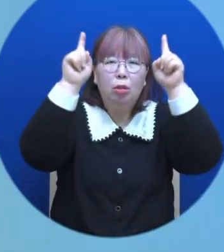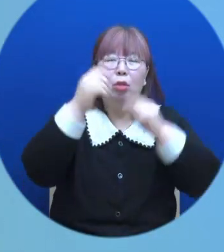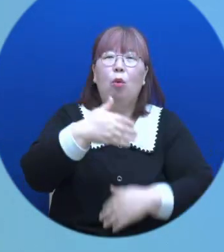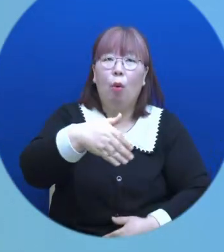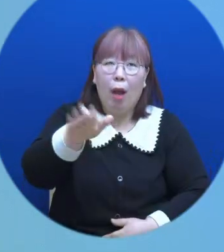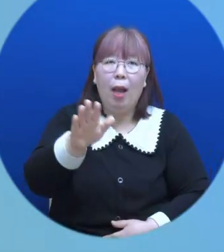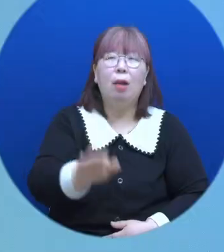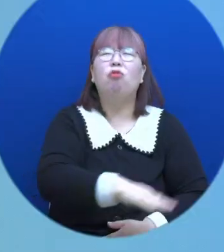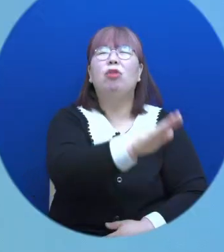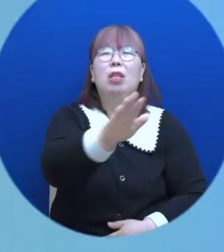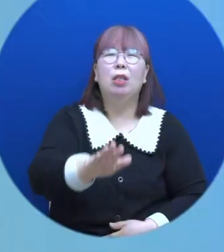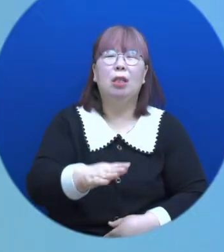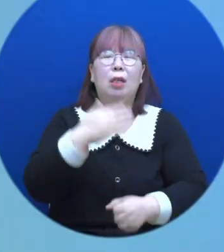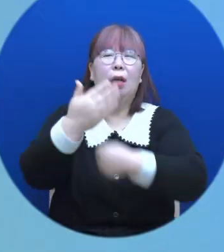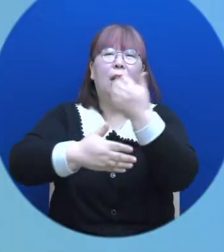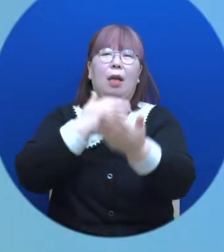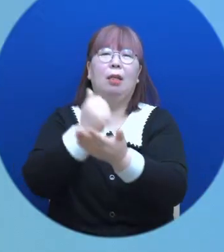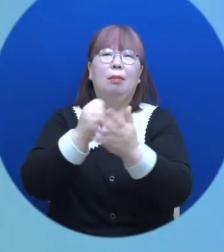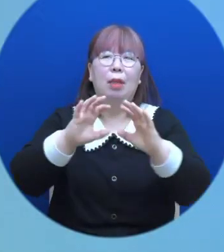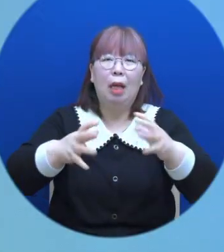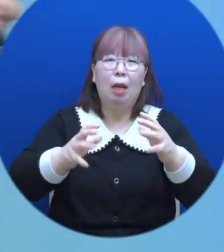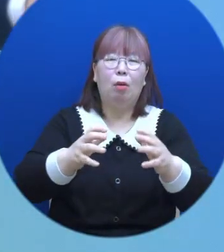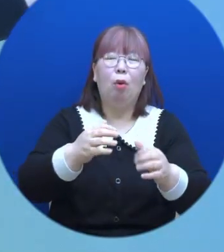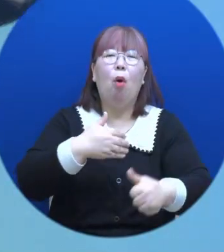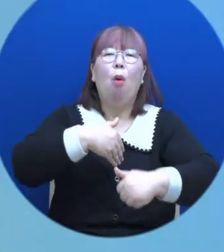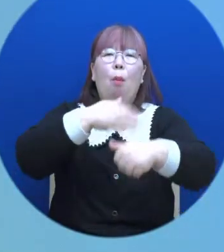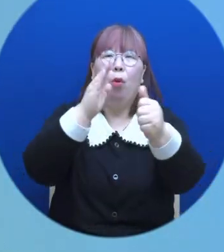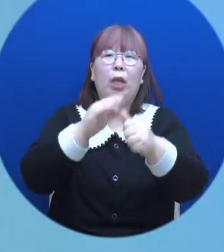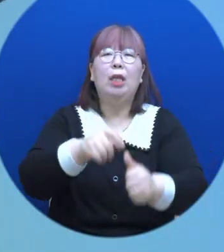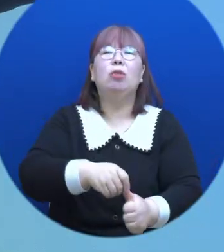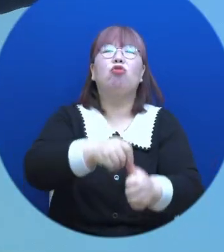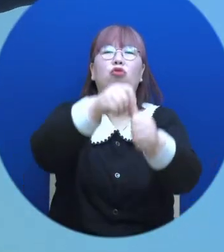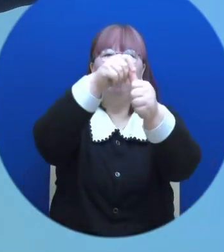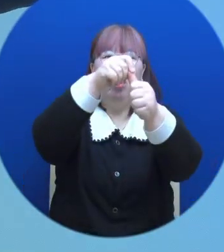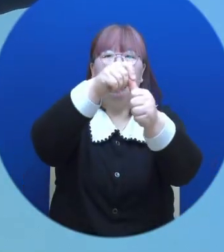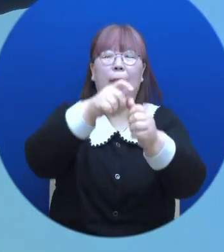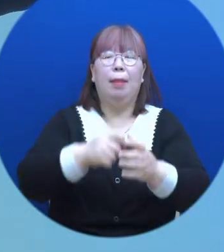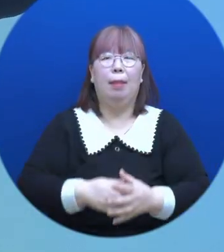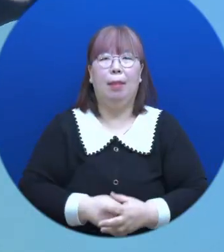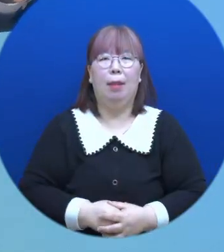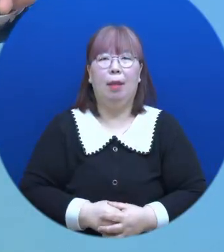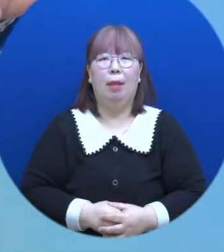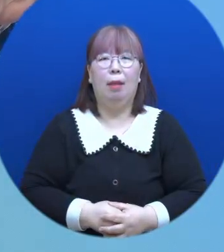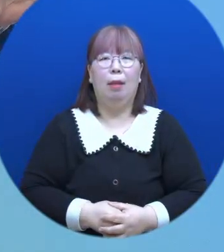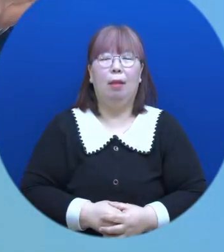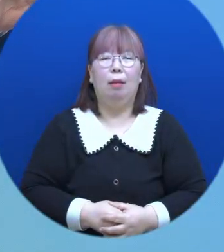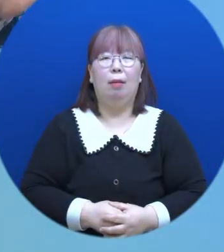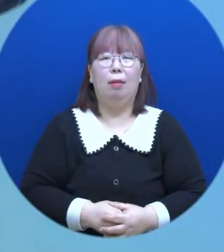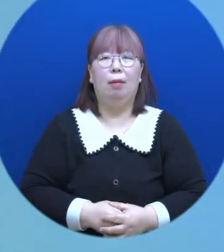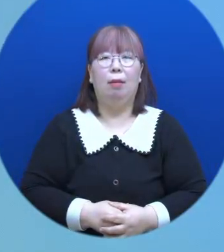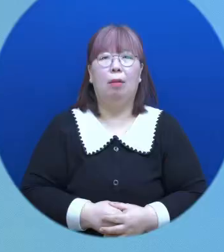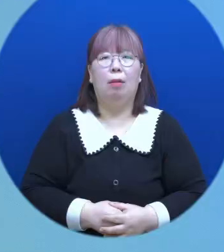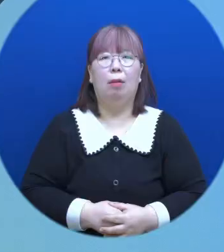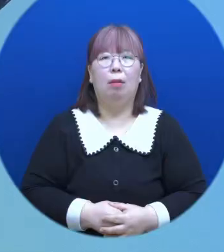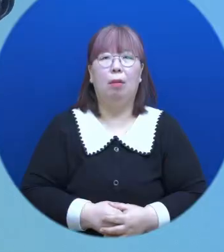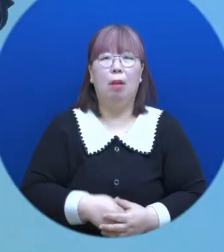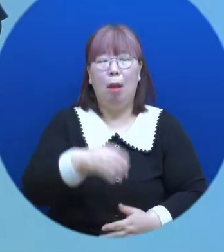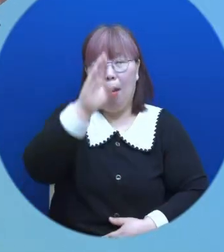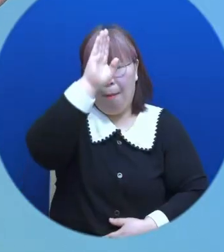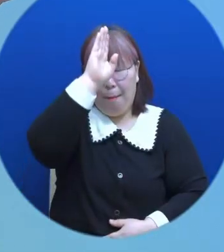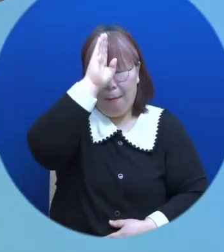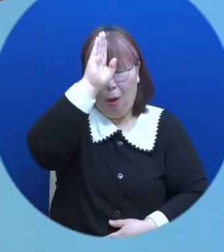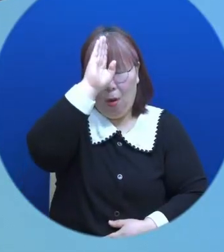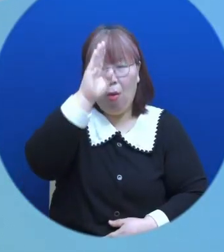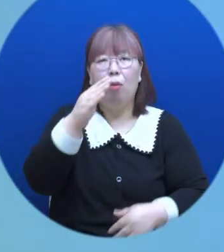가는 사람으로 만드는 게 구원입니다. 이것이 구원의 전부입니까? 아닙니다. 질병에서